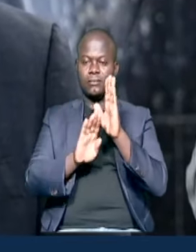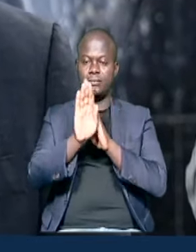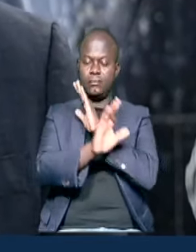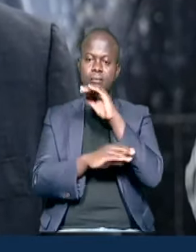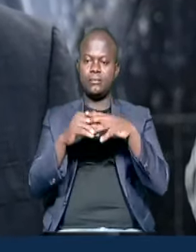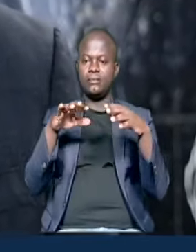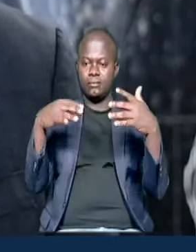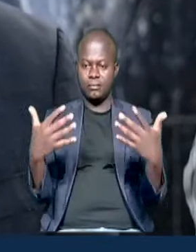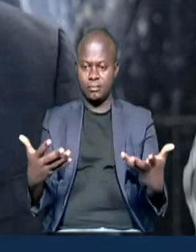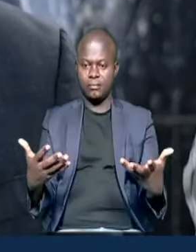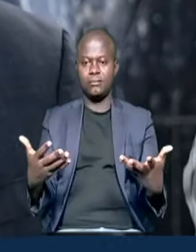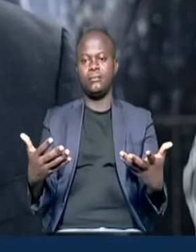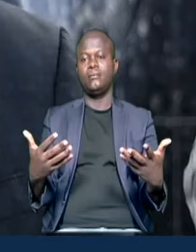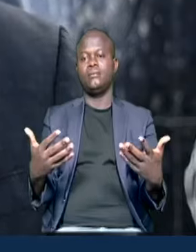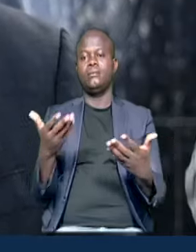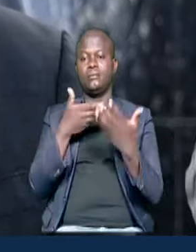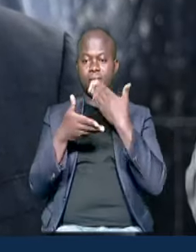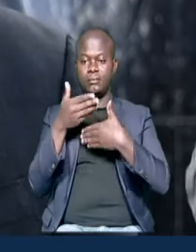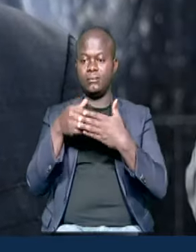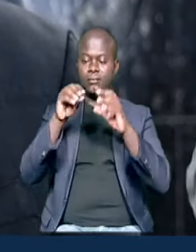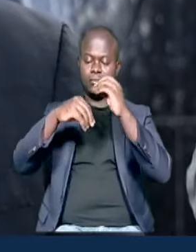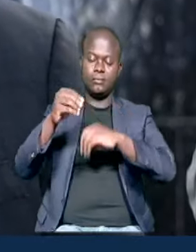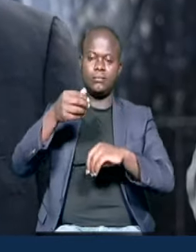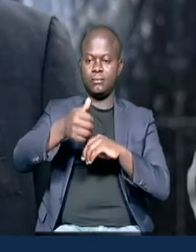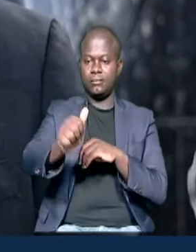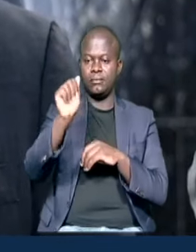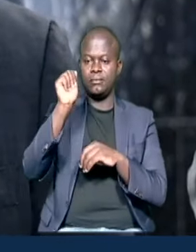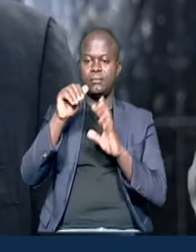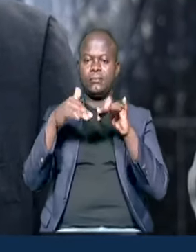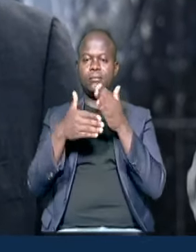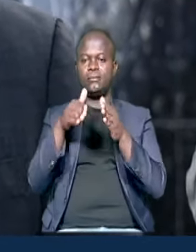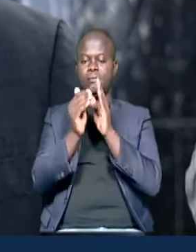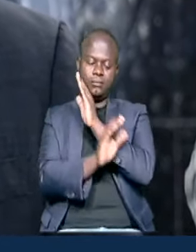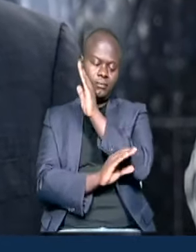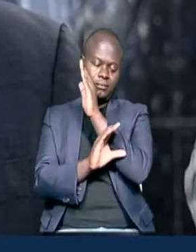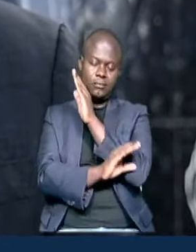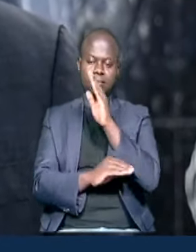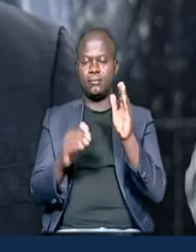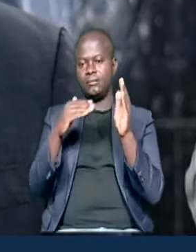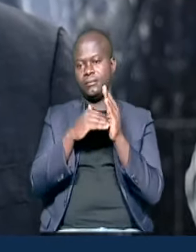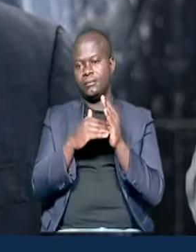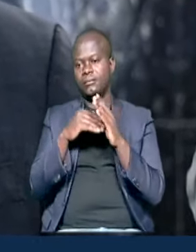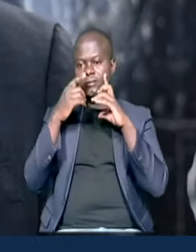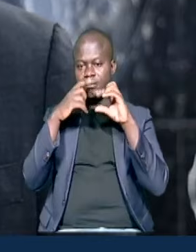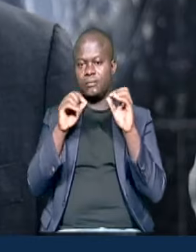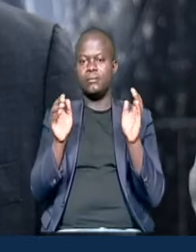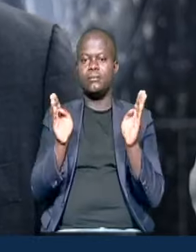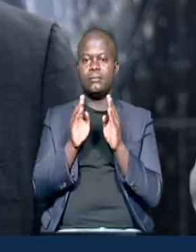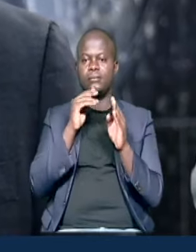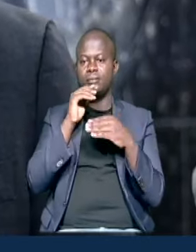rigeze bakajya inama mu musanzu wabo wo kubaka igihugu mu magambo makeya navuga